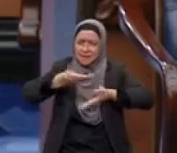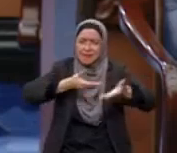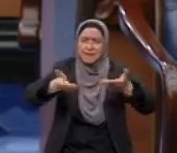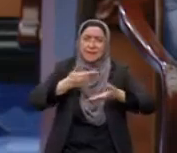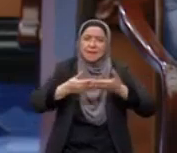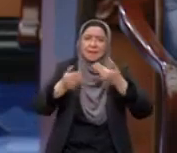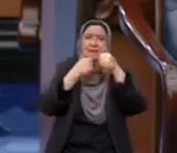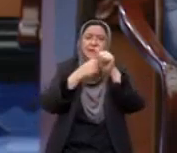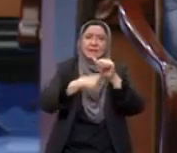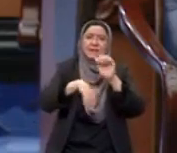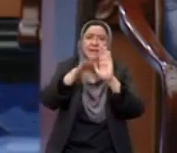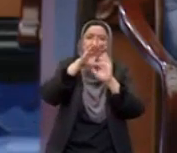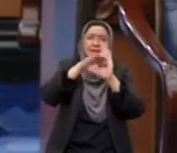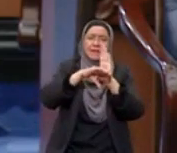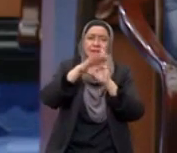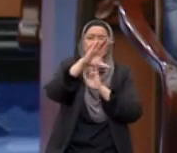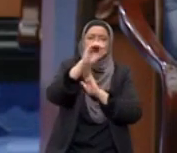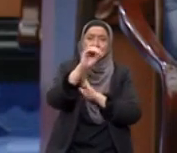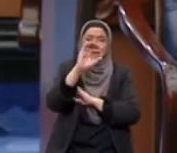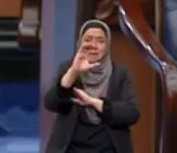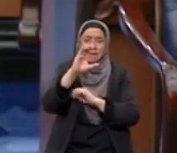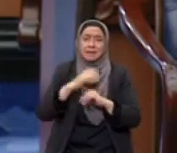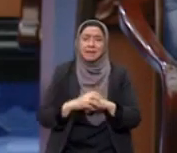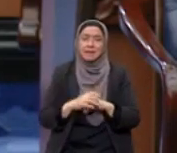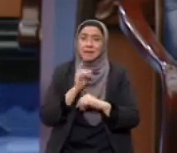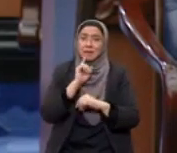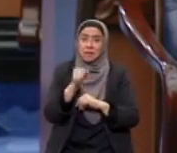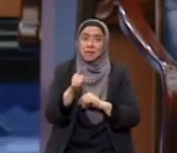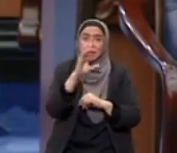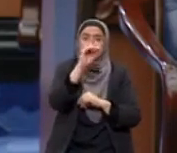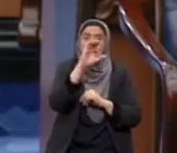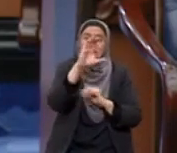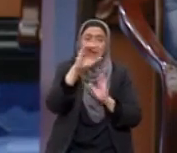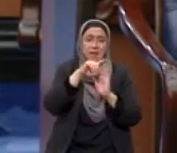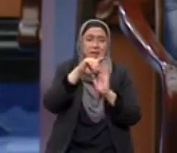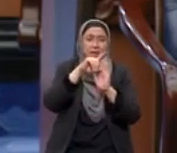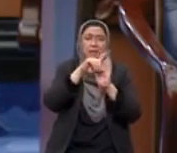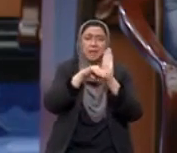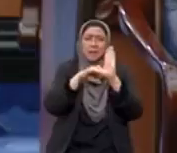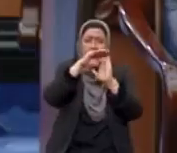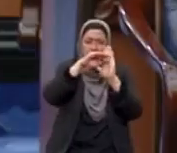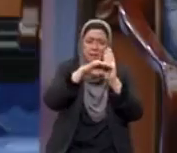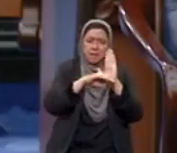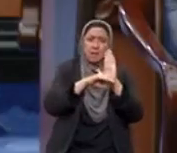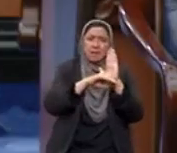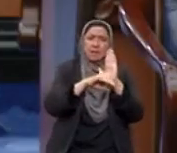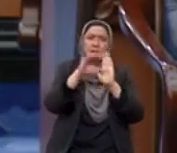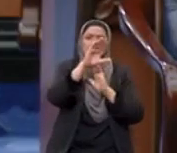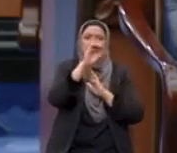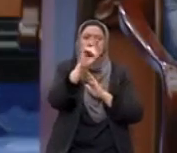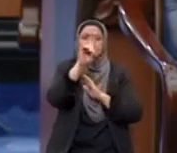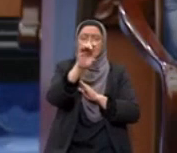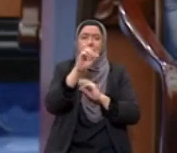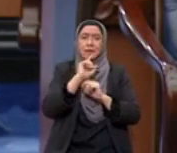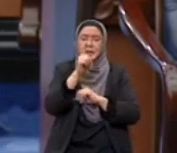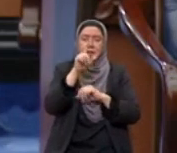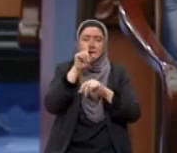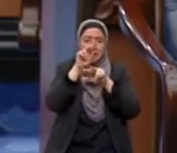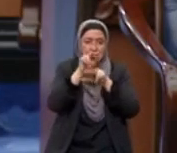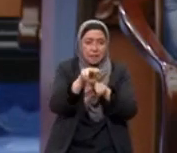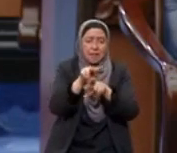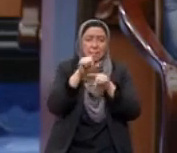cooc COC dilihat sebagai satu kod tata cara bagi mengelakkan konflik dan ketegangan di laut China